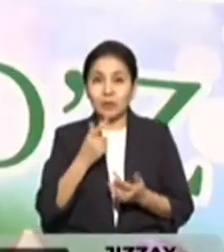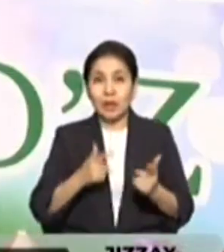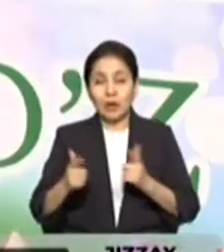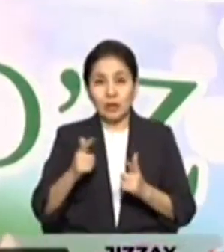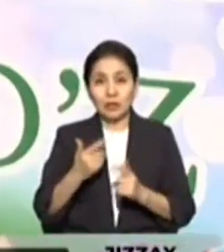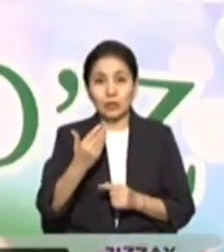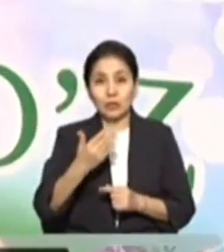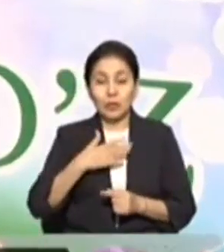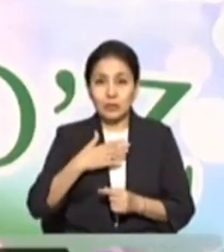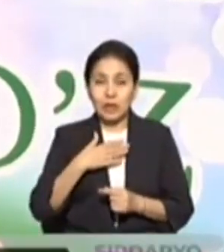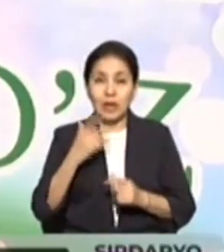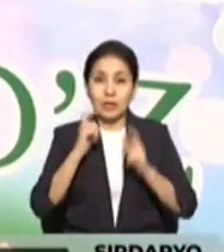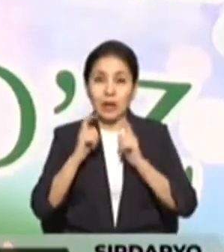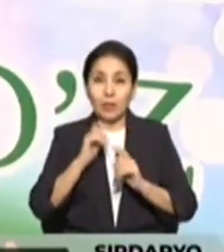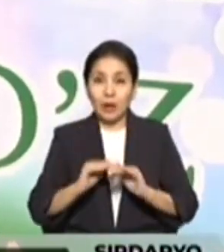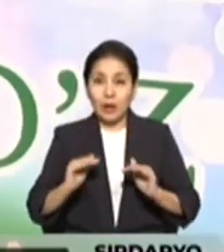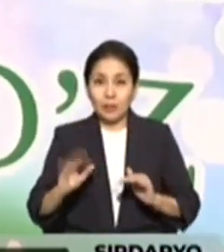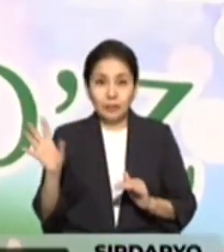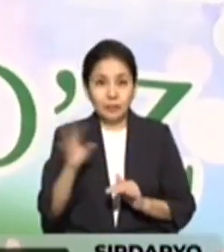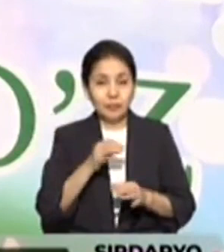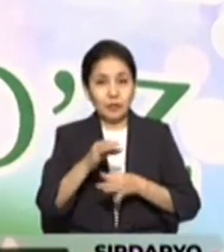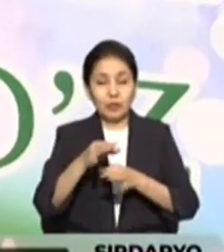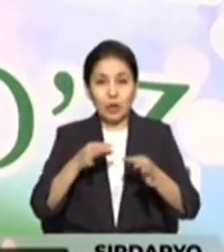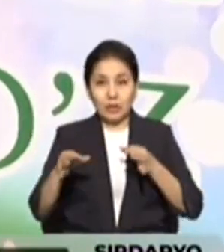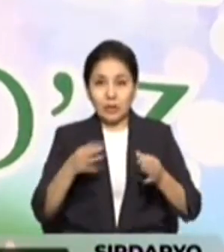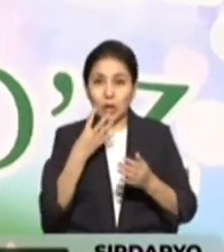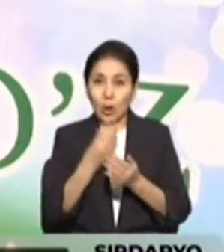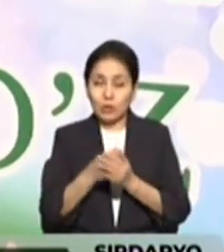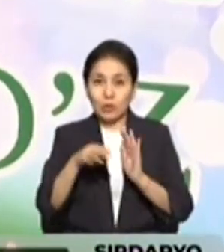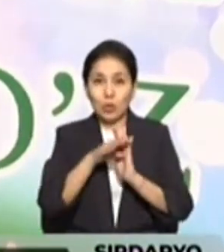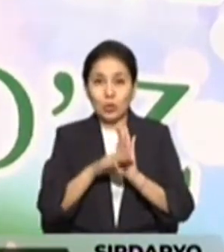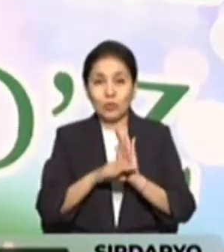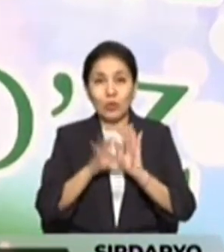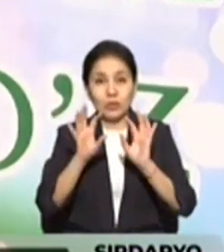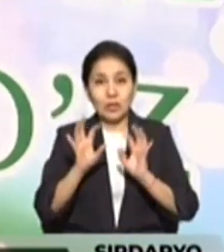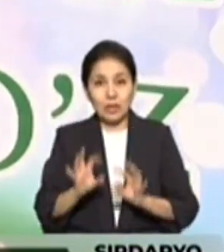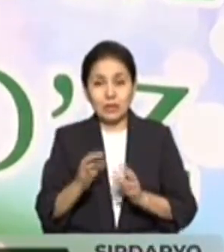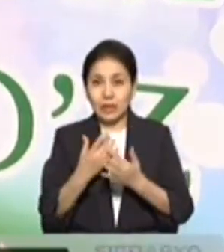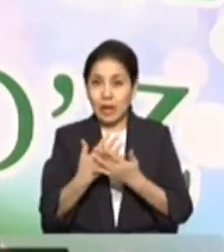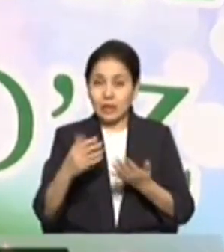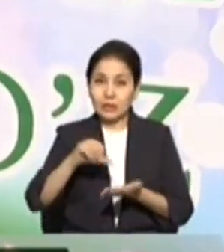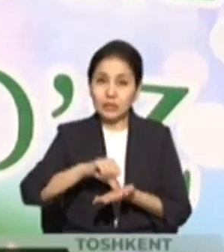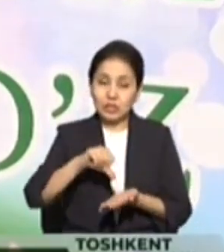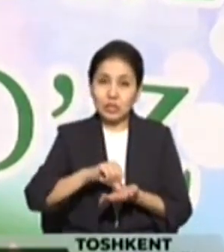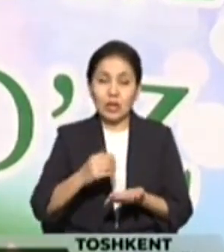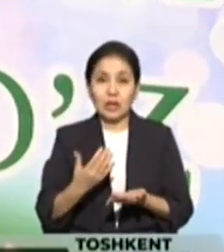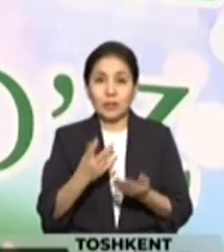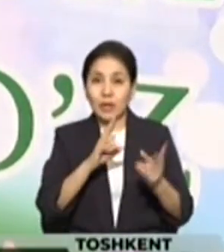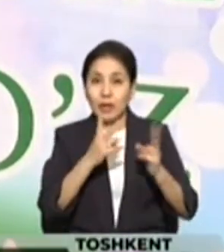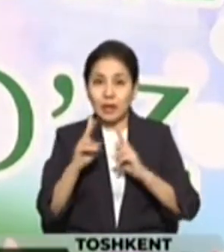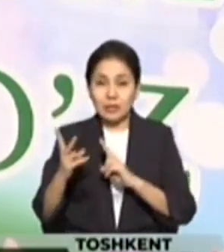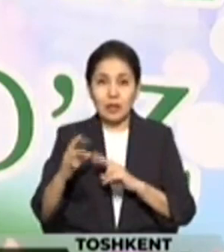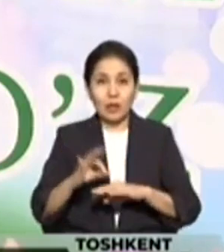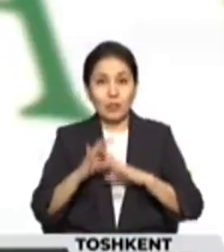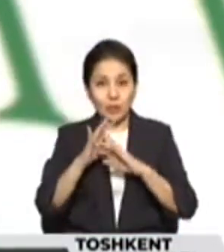tayyorladik. Bunda bizani talabalarimiz hamma viloyatlardan o'zini urf-odatlari bilan har xil chiqishlar, har xil raqslar